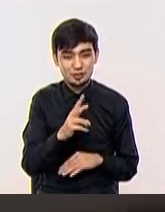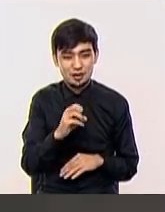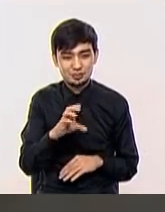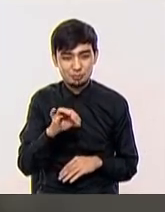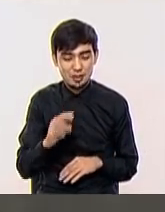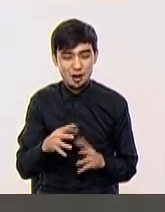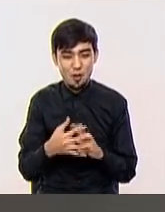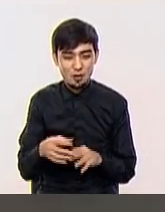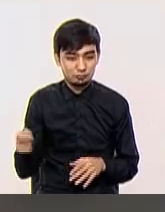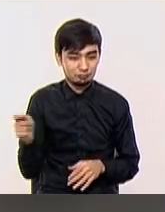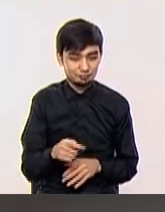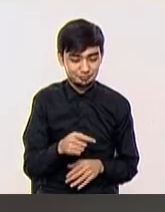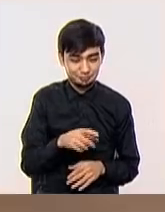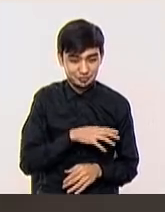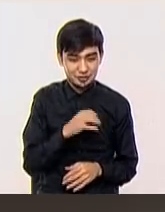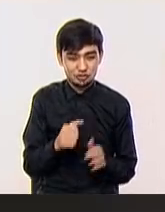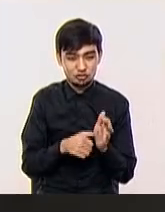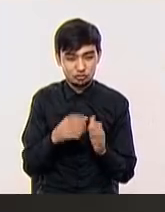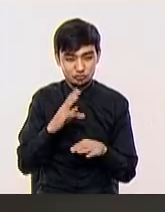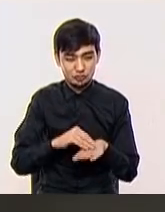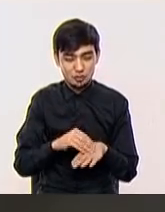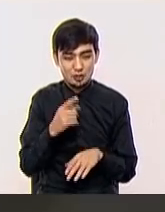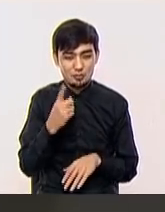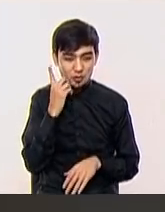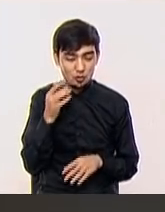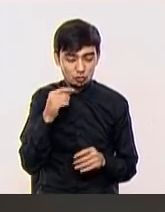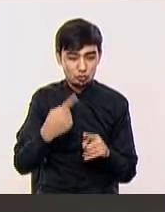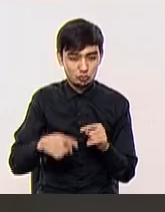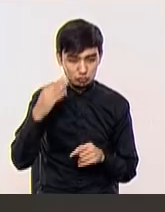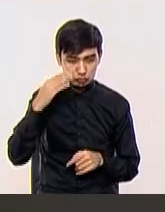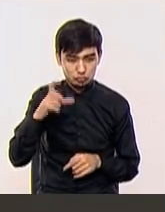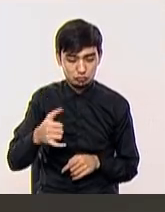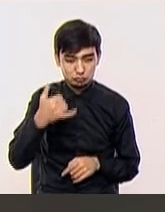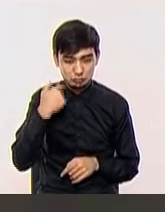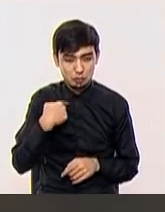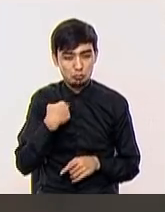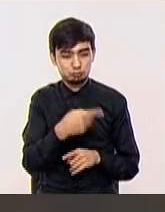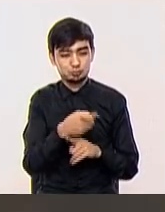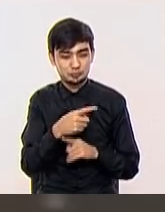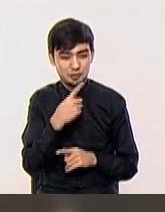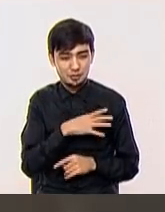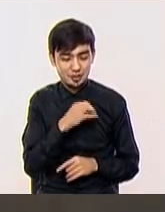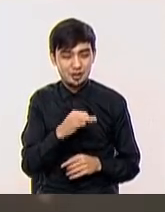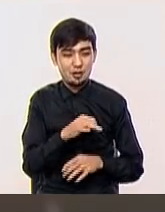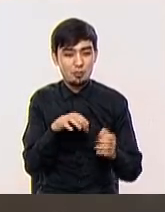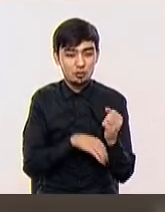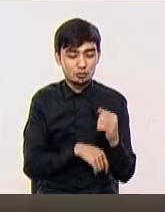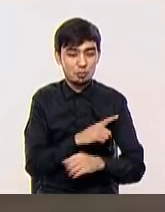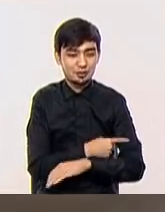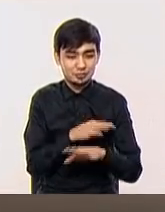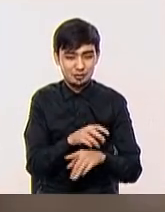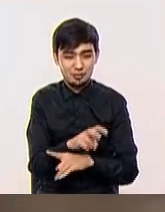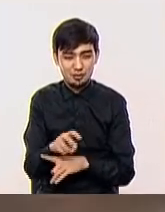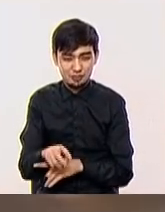шеруге кеткен болатын дейді. 6 қаңтардың кешінде інімнің телефонын басқа адам көтеріп, мен оны атып тастадым деген. Кейін ауруханаларды аралап жүріп,